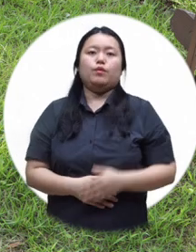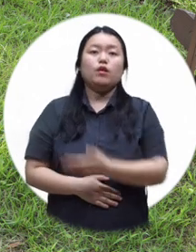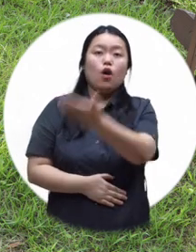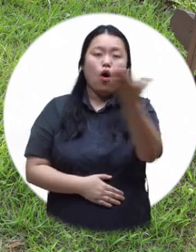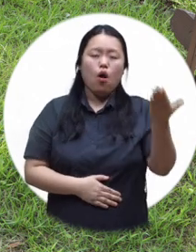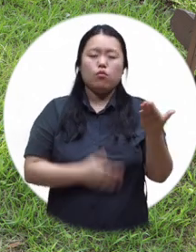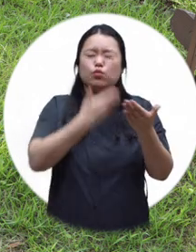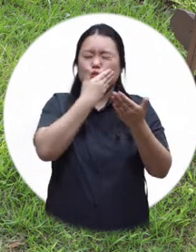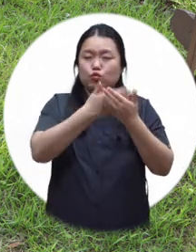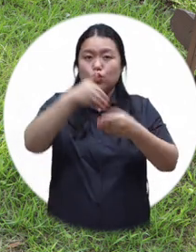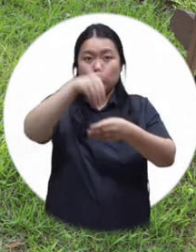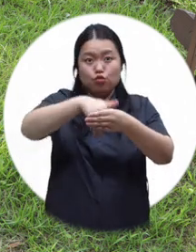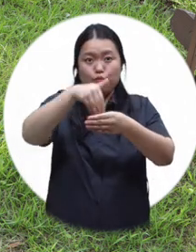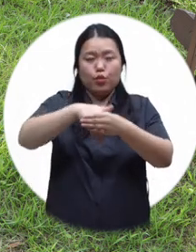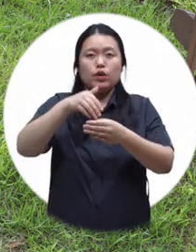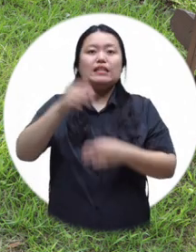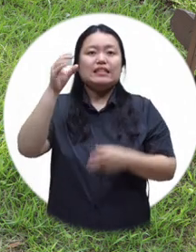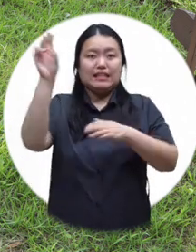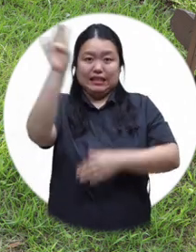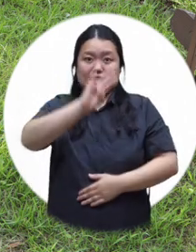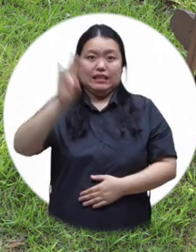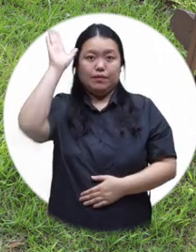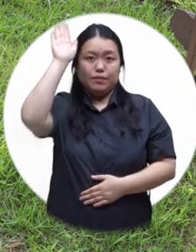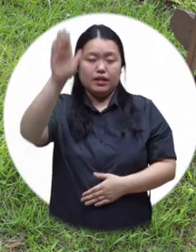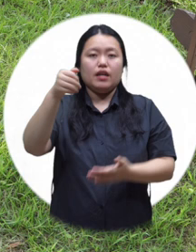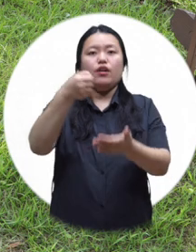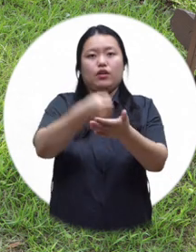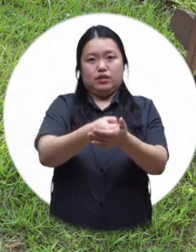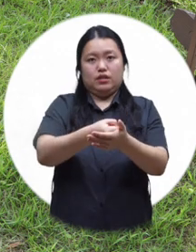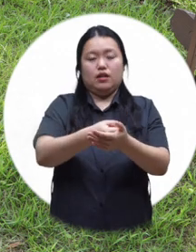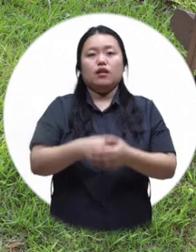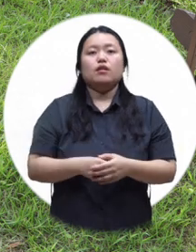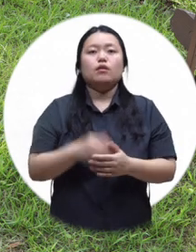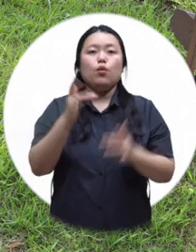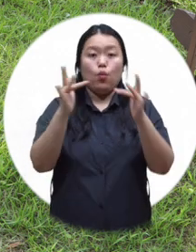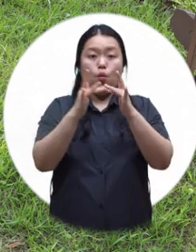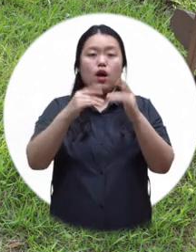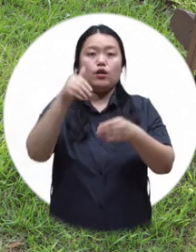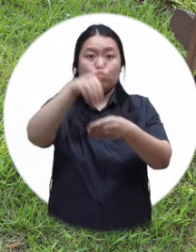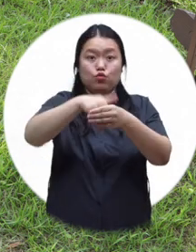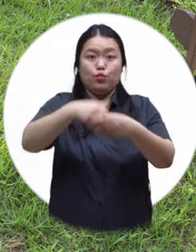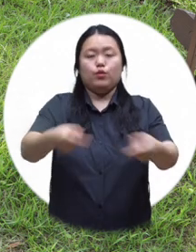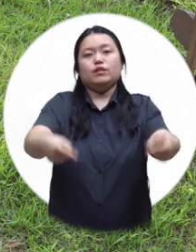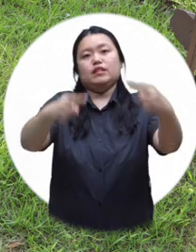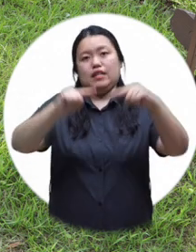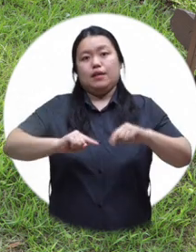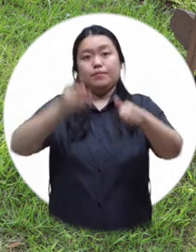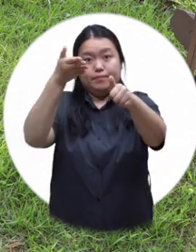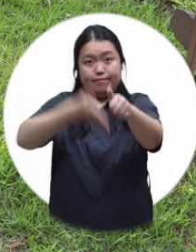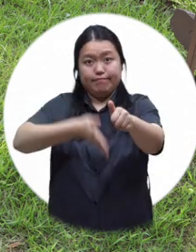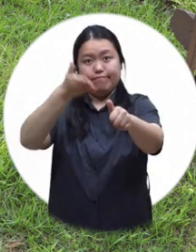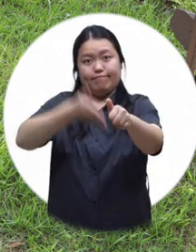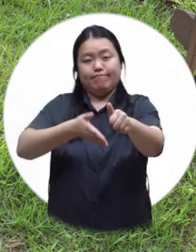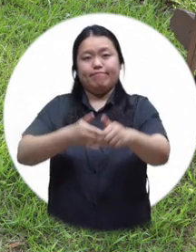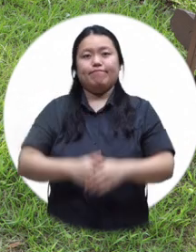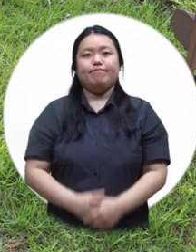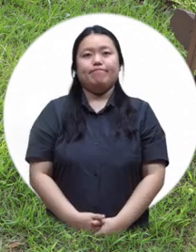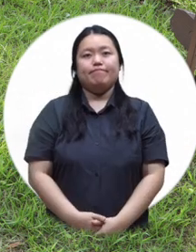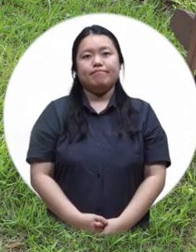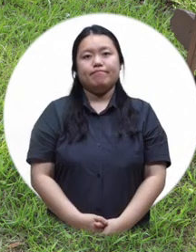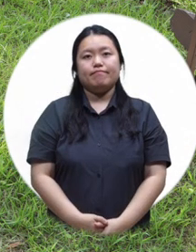여러분의 소중한 한표가 시흥시의 미래를 결정합니다 주민 참여 예산 온라인 투표로 예산 결정에 직접